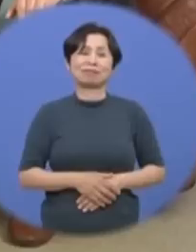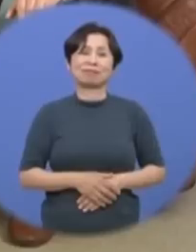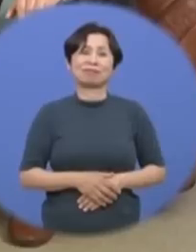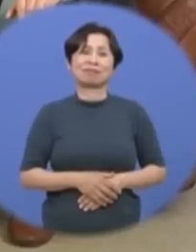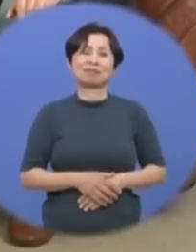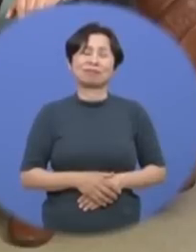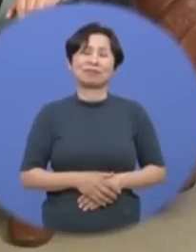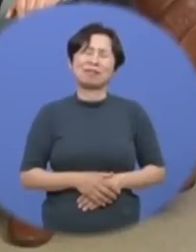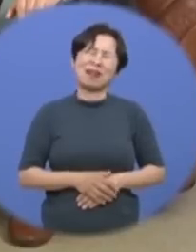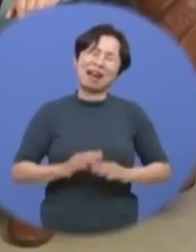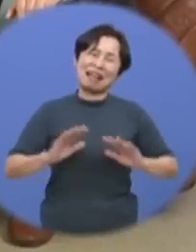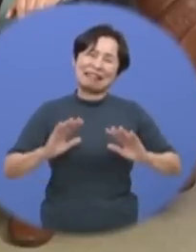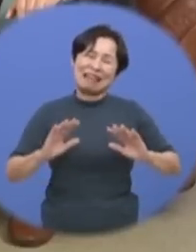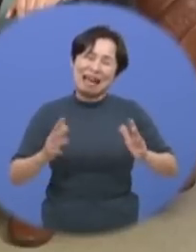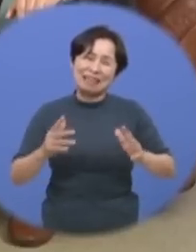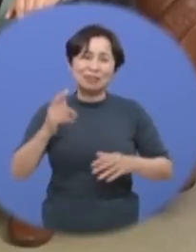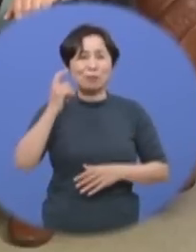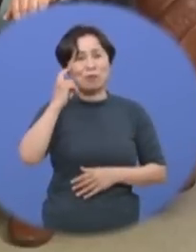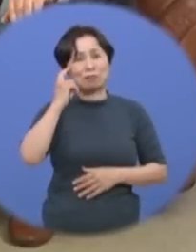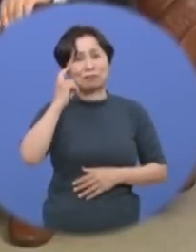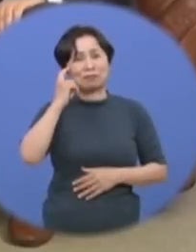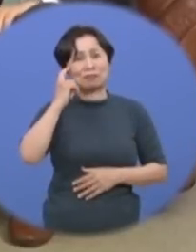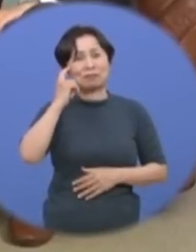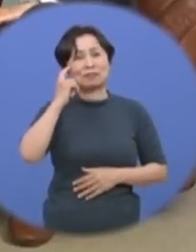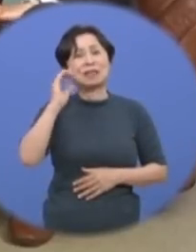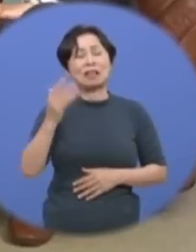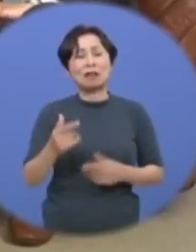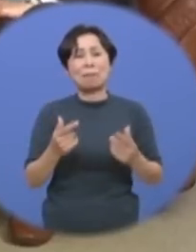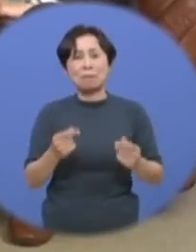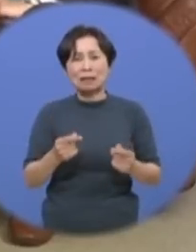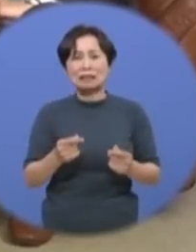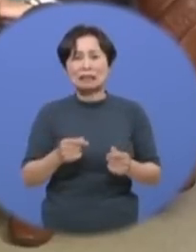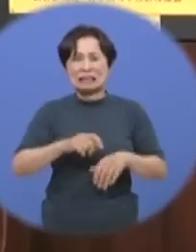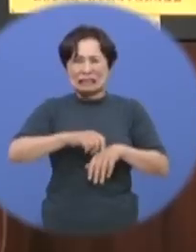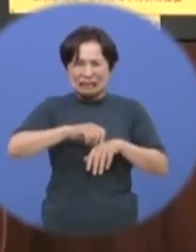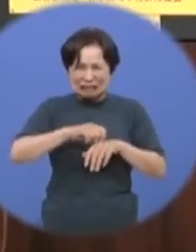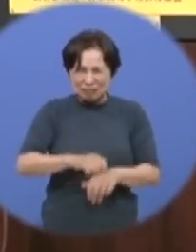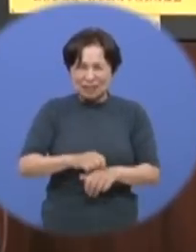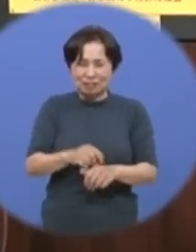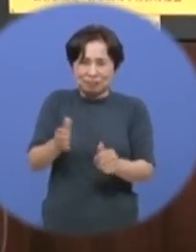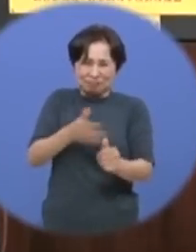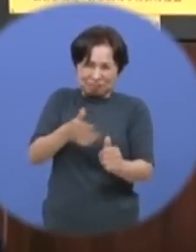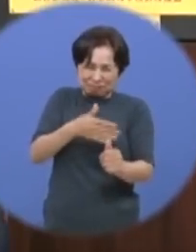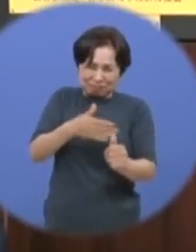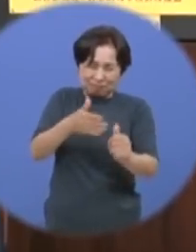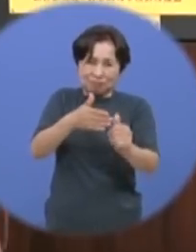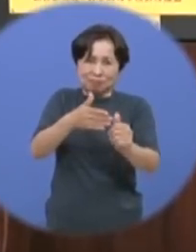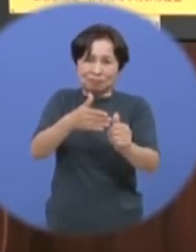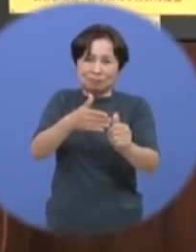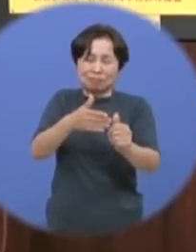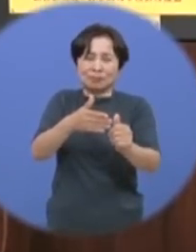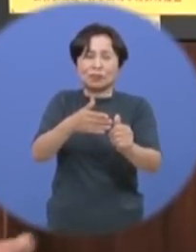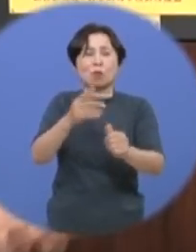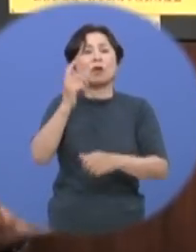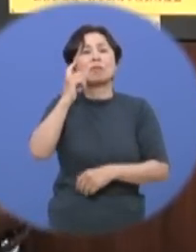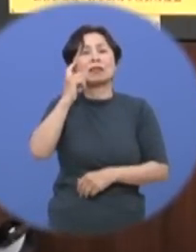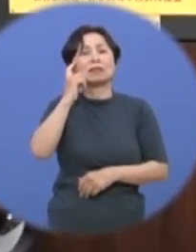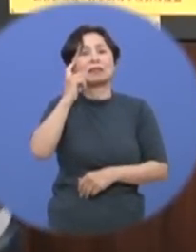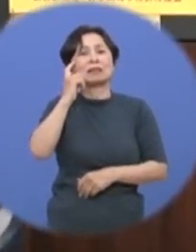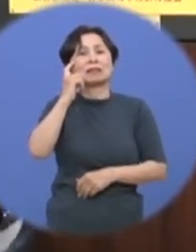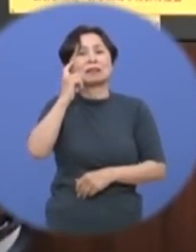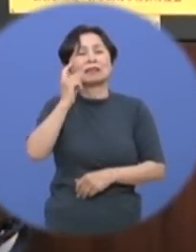まあそんなないと思うんですけどやっぱり絞ることですよねまぁそれぐらい追い込む等